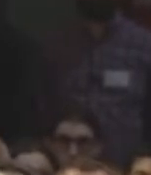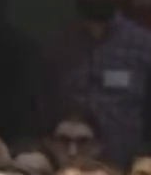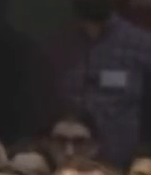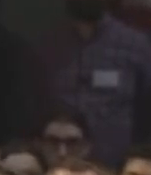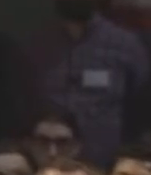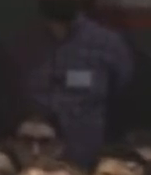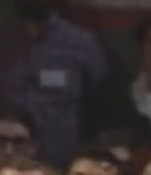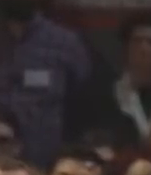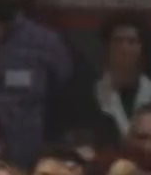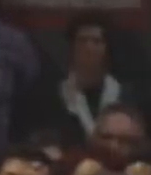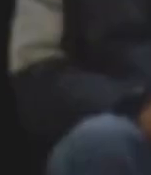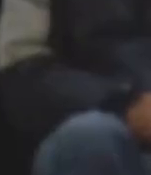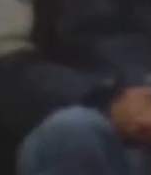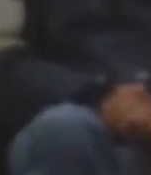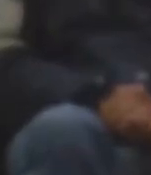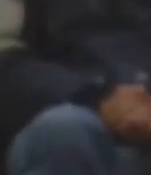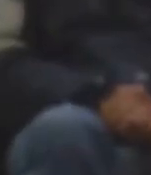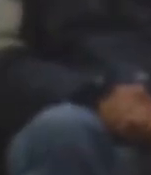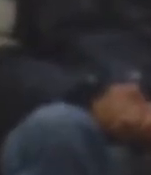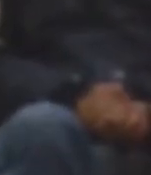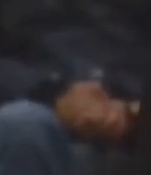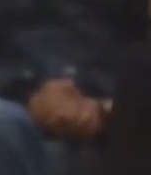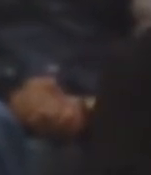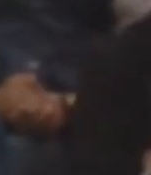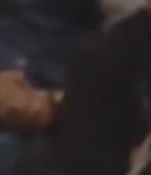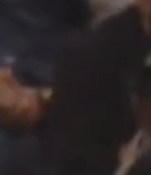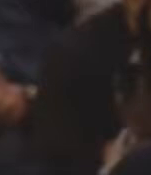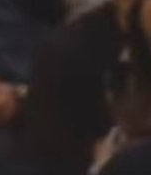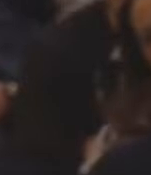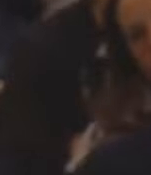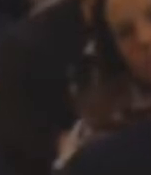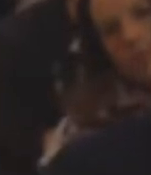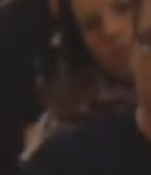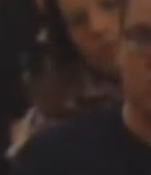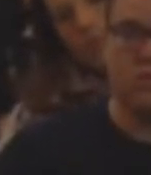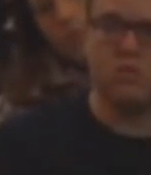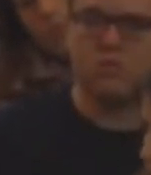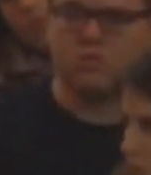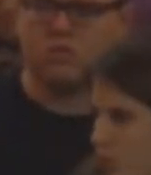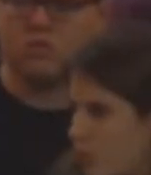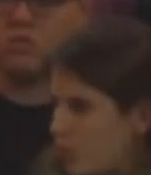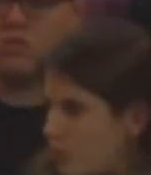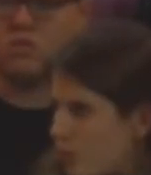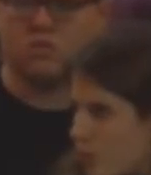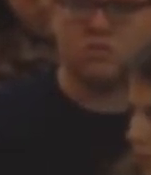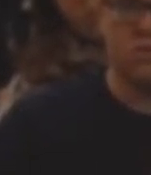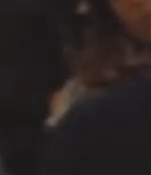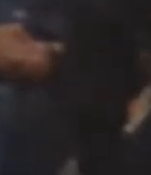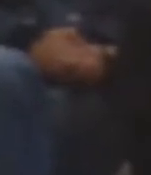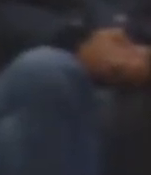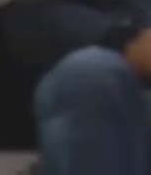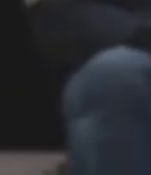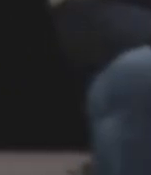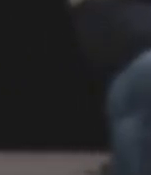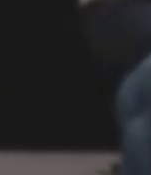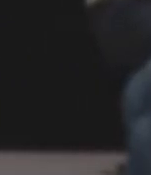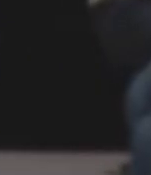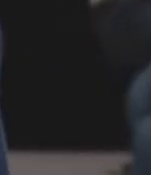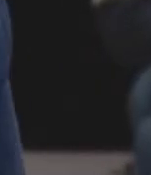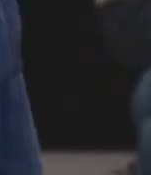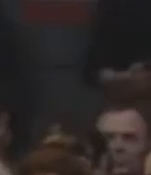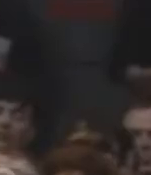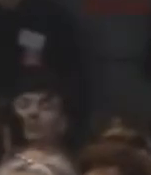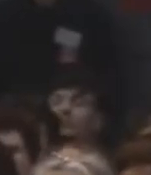y en a 100 autres qui montrent comment on peut faire mieux pour tous et en vivre. Mais pour ça, nous devons, nous, en tant que